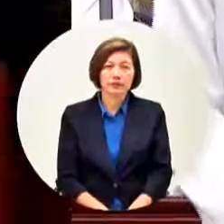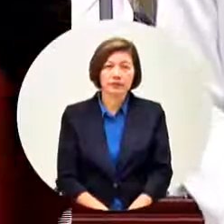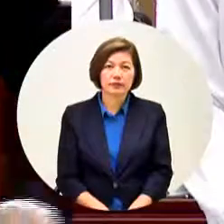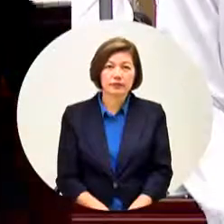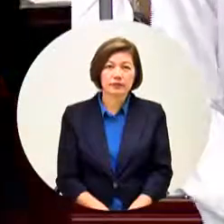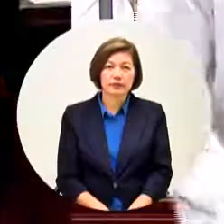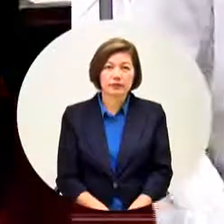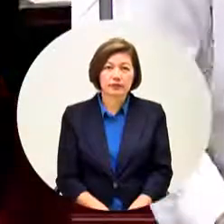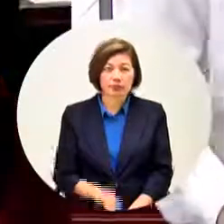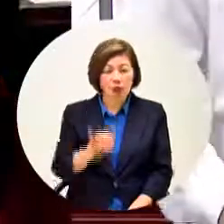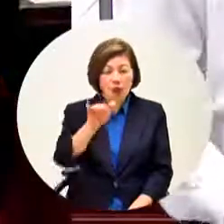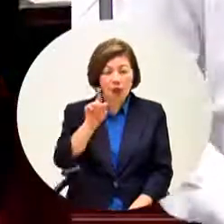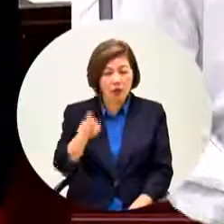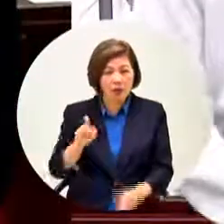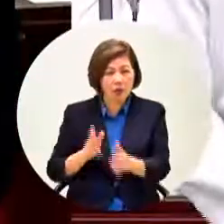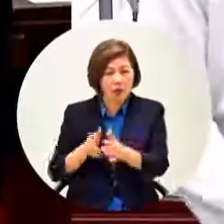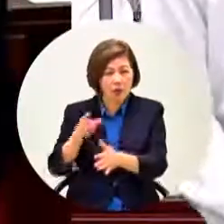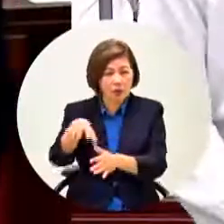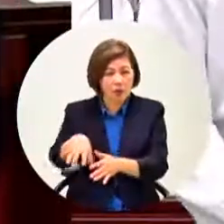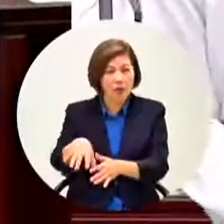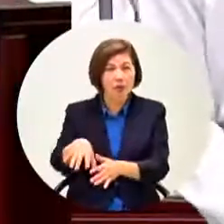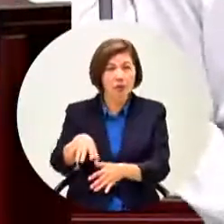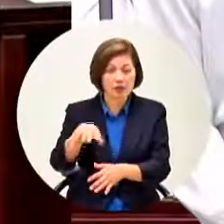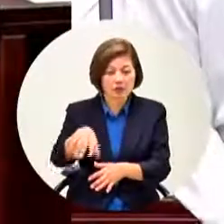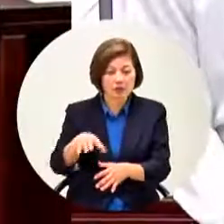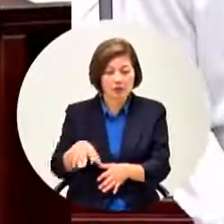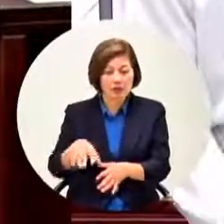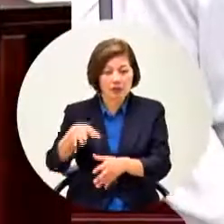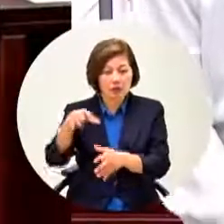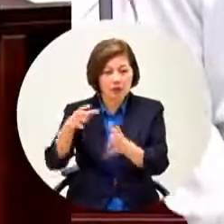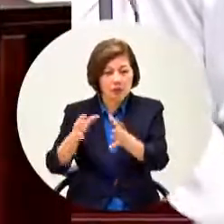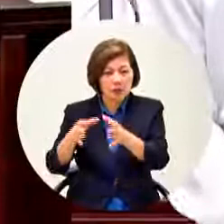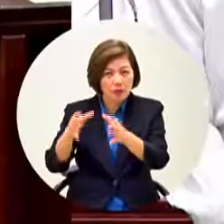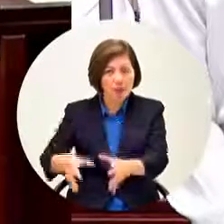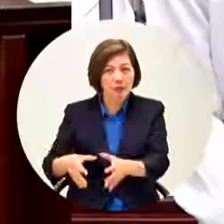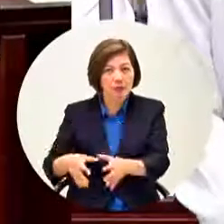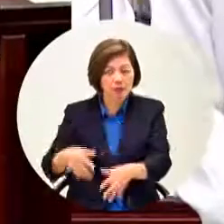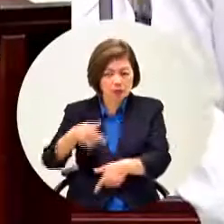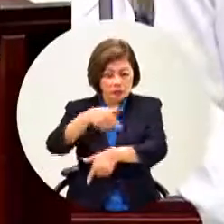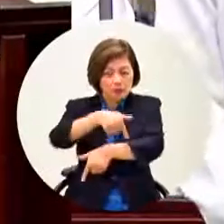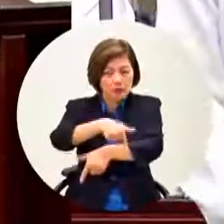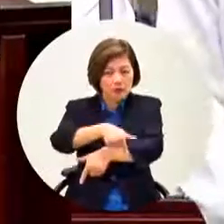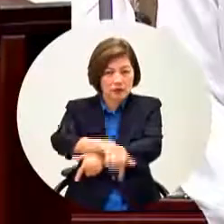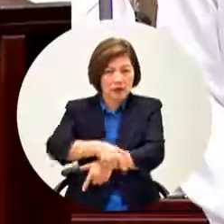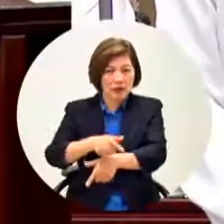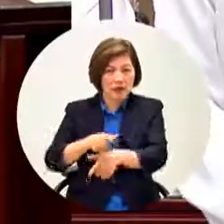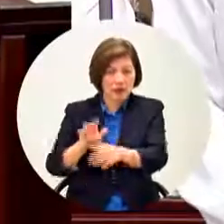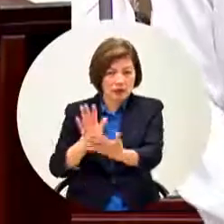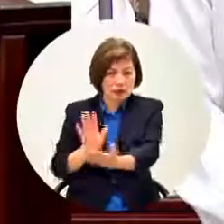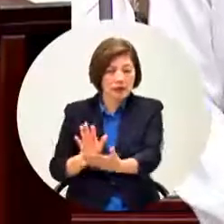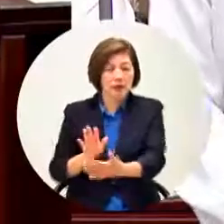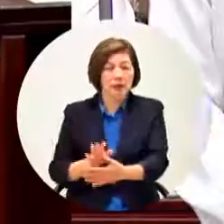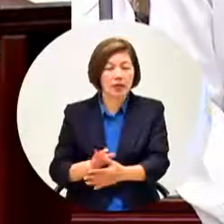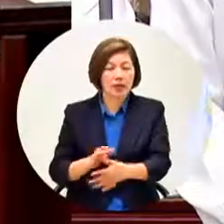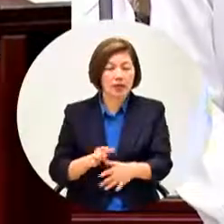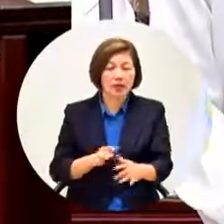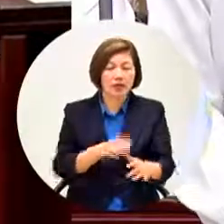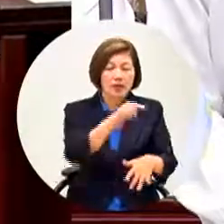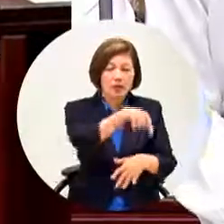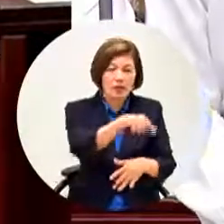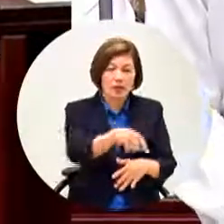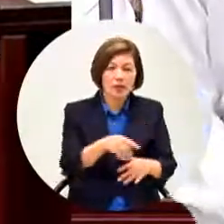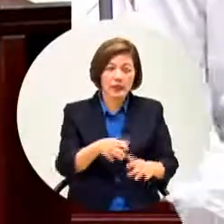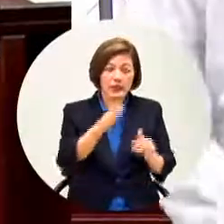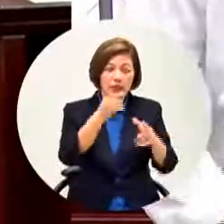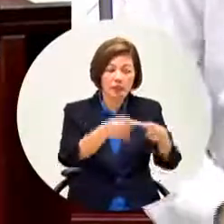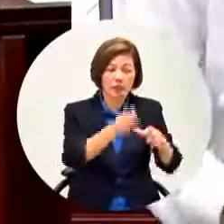车站，那刚刚我们现在这个是布设在南向哦。那南向这个第三公墓，我们未来会取得大概17公顷的土